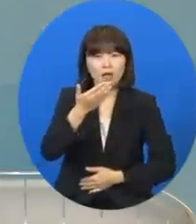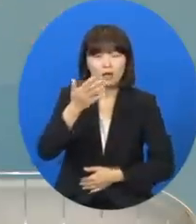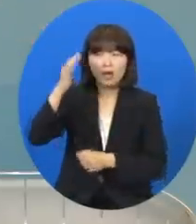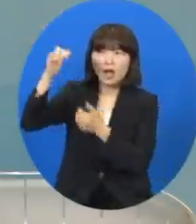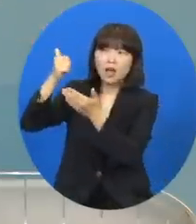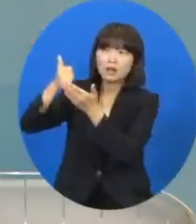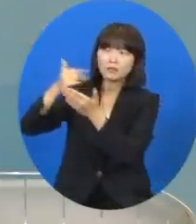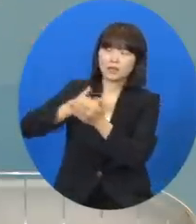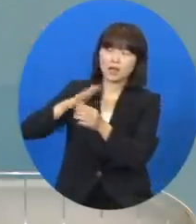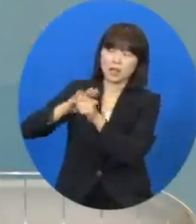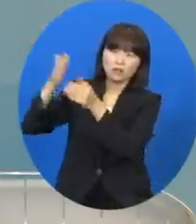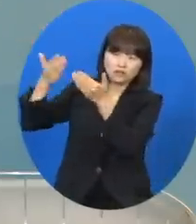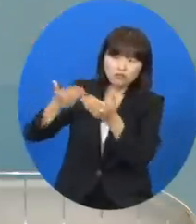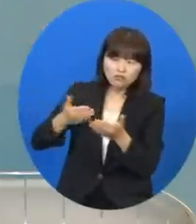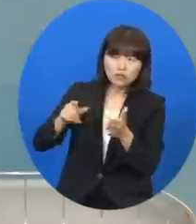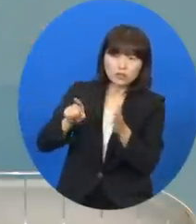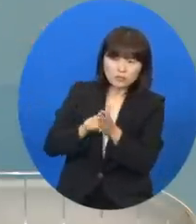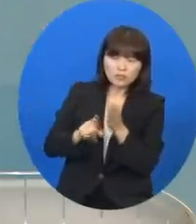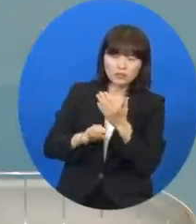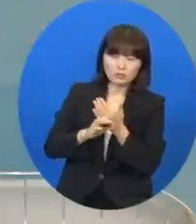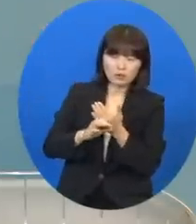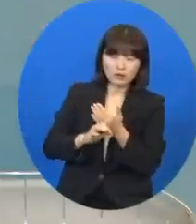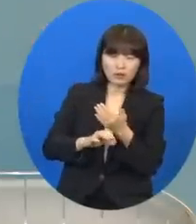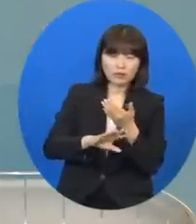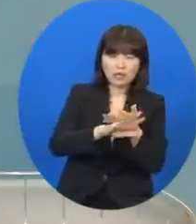진짜 믿어지면 사랑 못할 사람이 없어요.